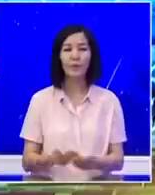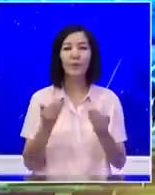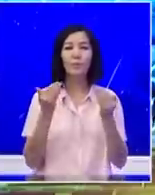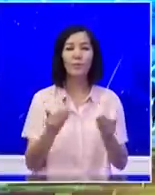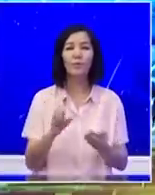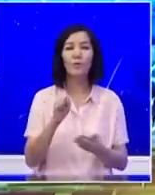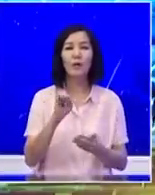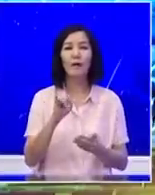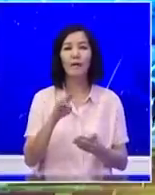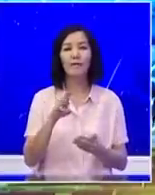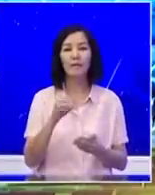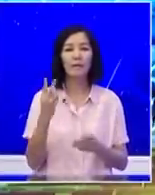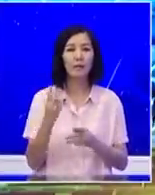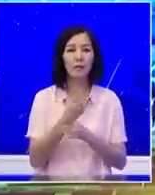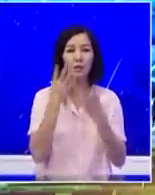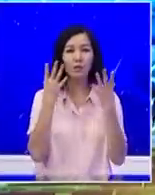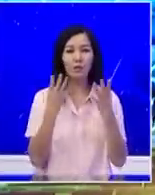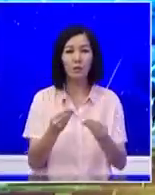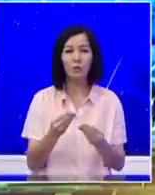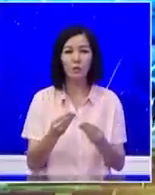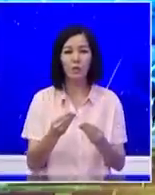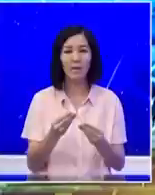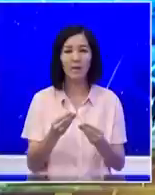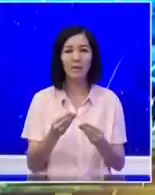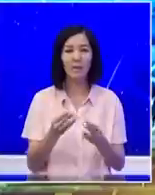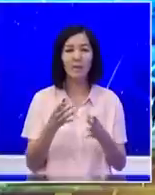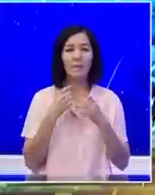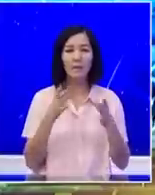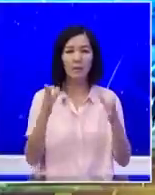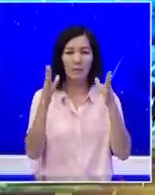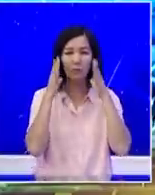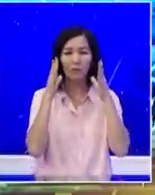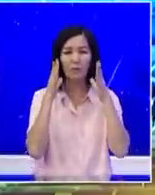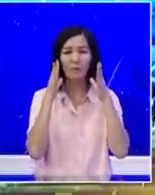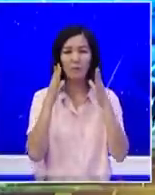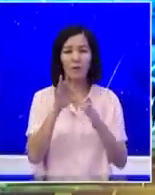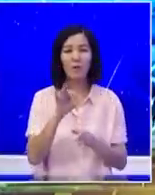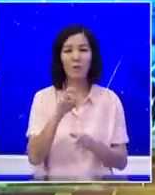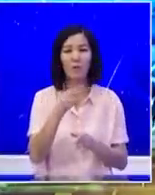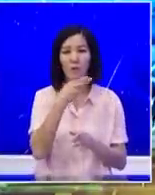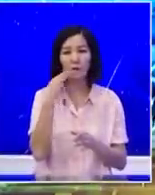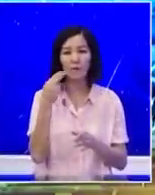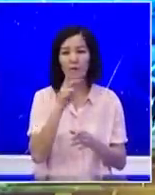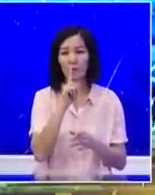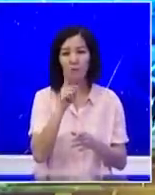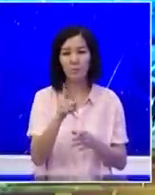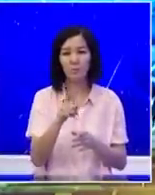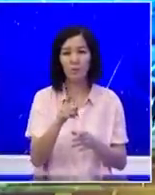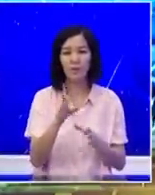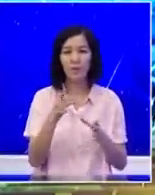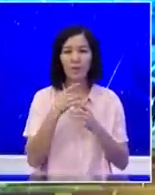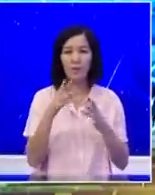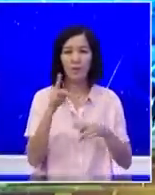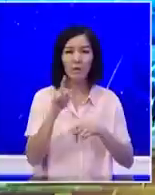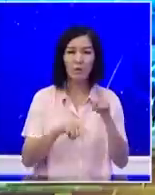Бүгін ораза айттың екінші күні. Қуаныш пен шаттыққа толы бұл мейрамда мұсылмандар ораза ұстамайды. Айтулы мереке күндері туған туыс,